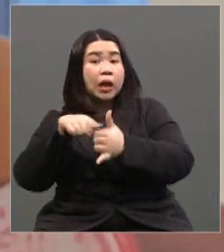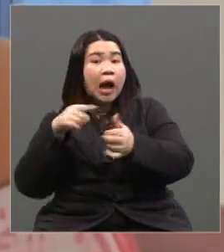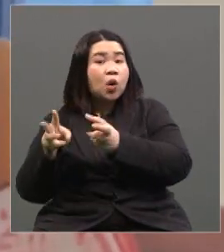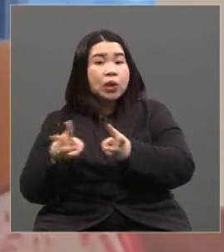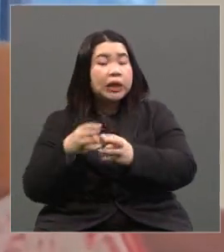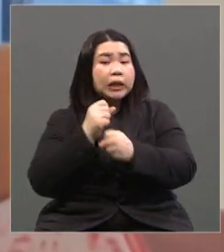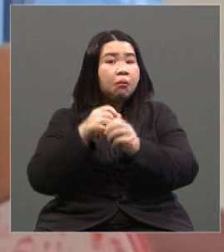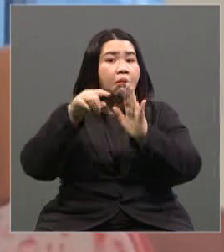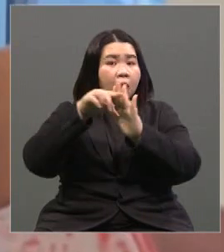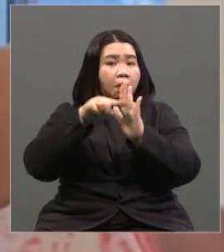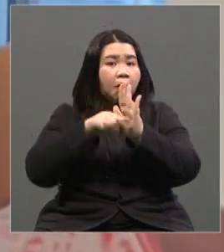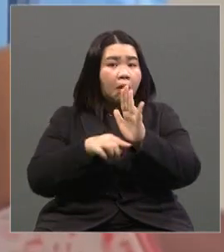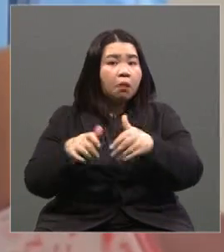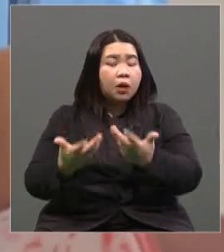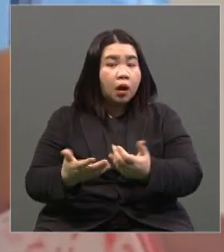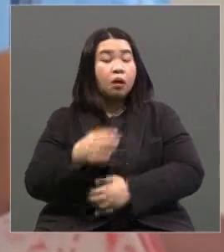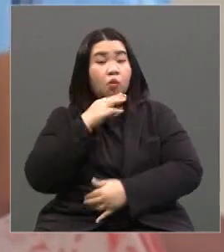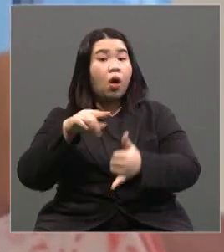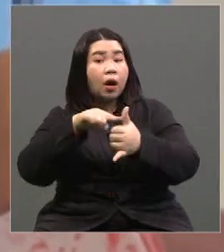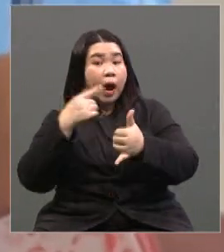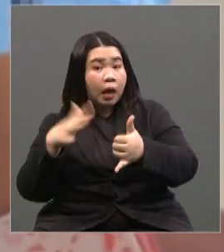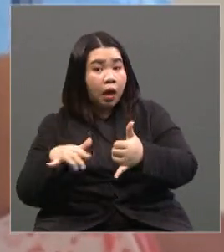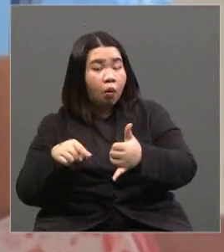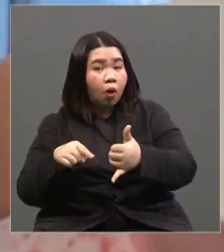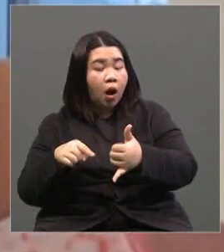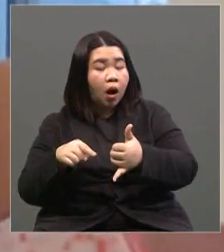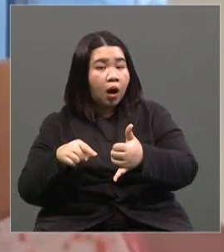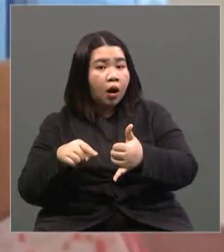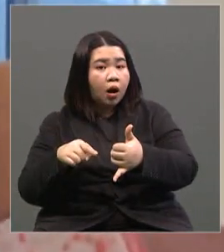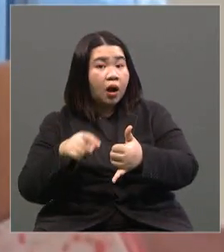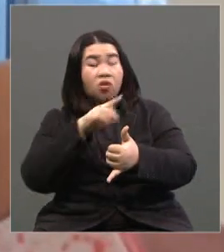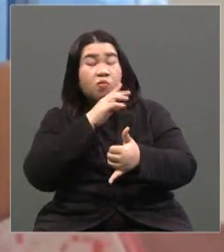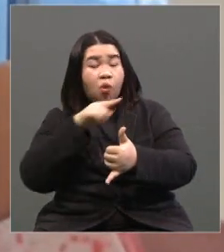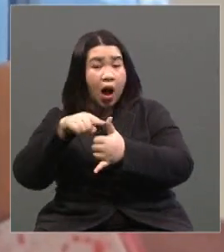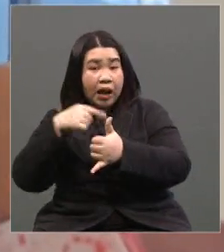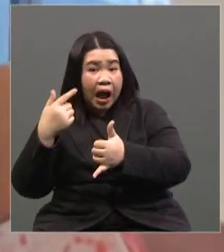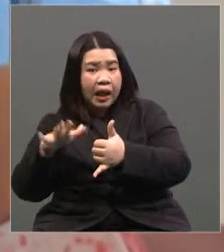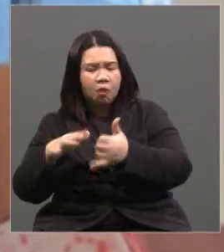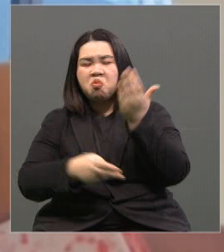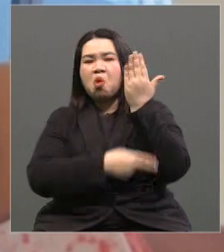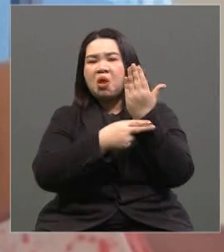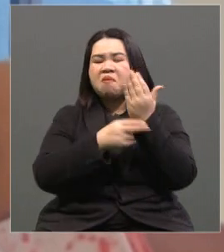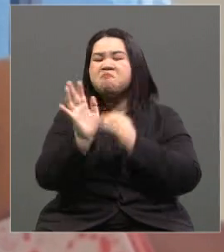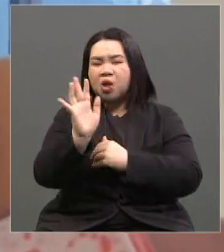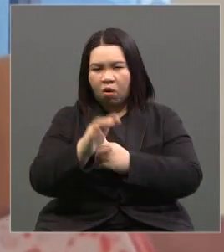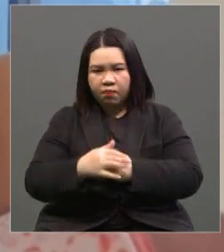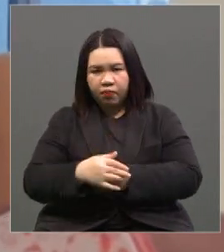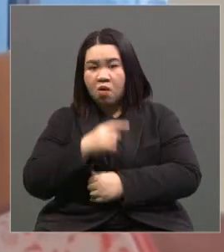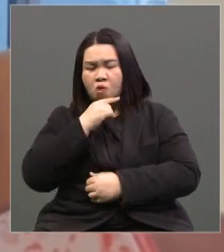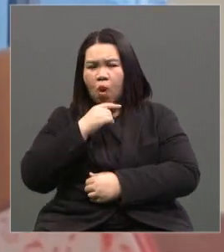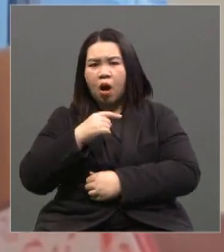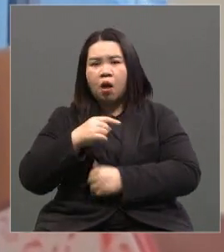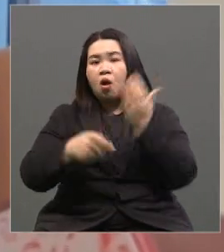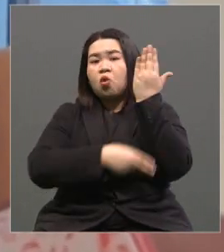นี้ถ้าข้าก็ถ้าฆ่าก็เอ่อก็ต้องเอาก็อยากไปโรงแรมนะไปโรงแรมมีกล้องวงจรปิด